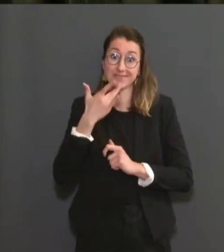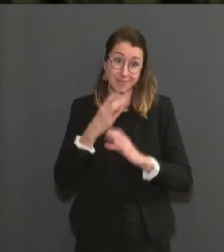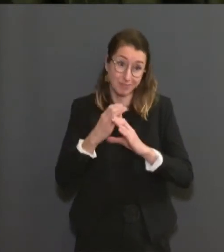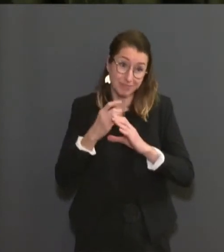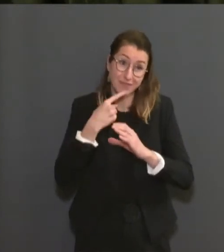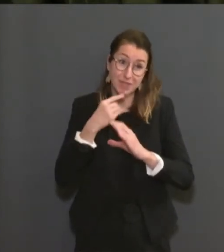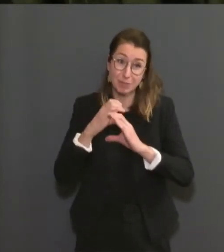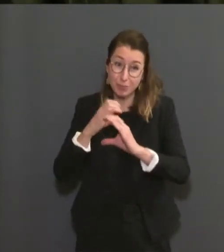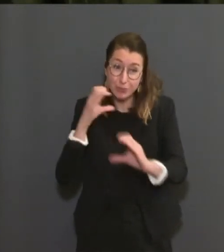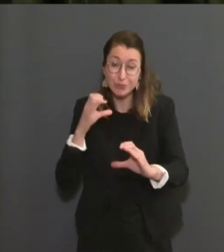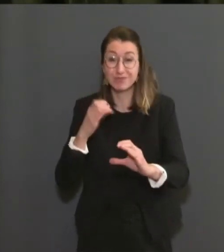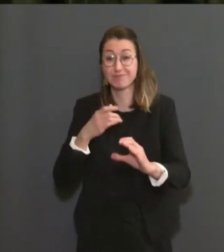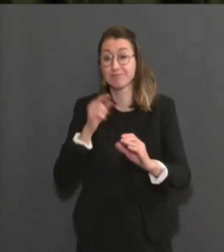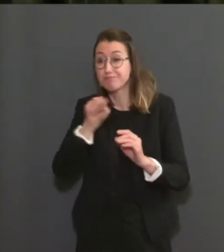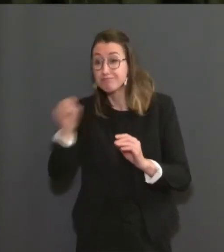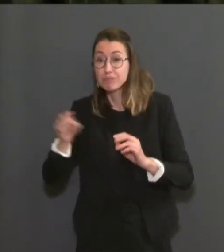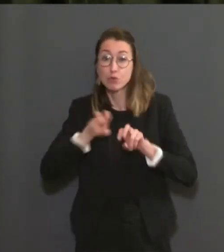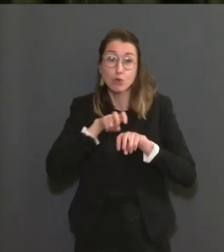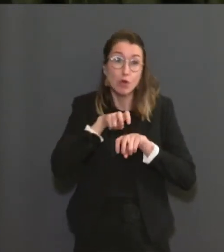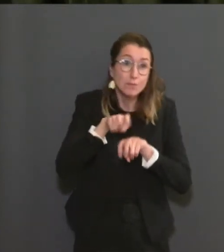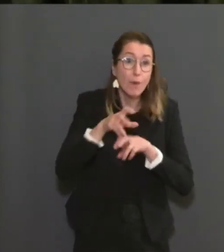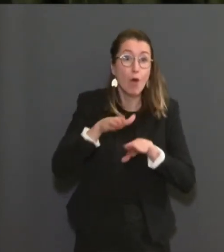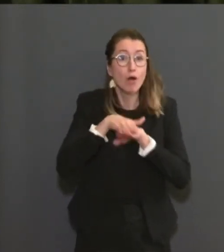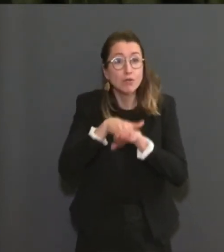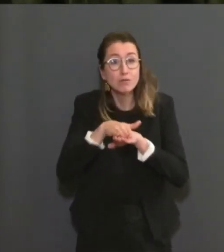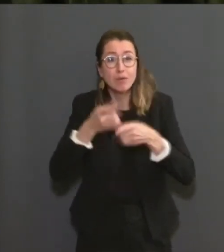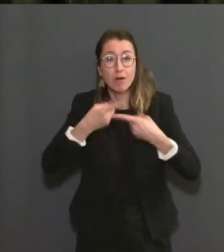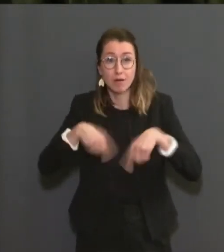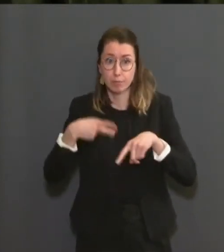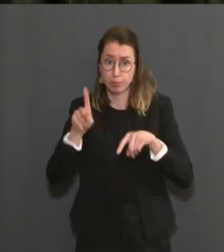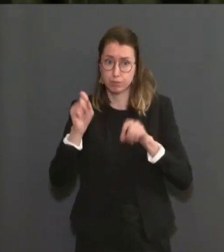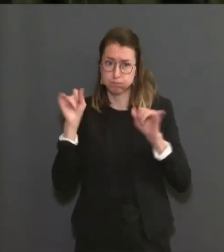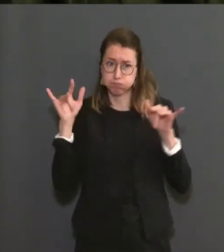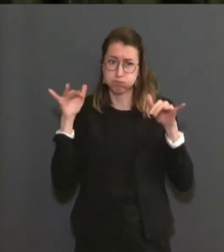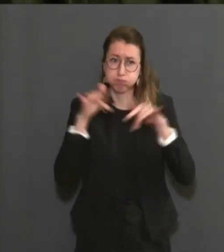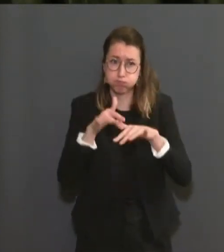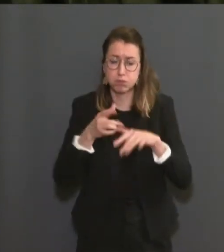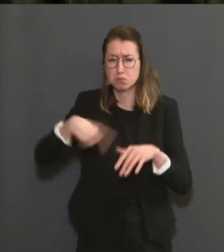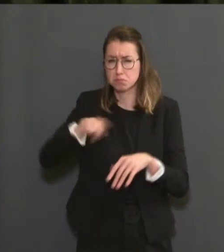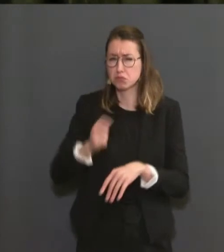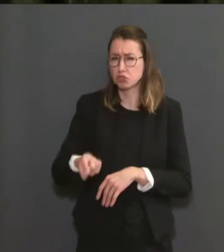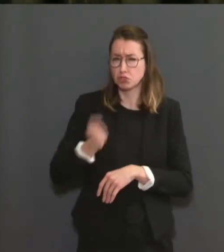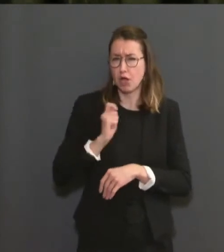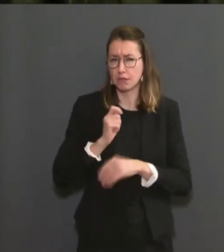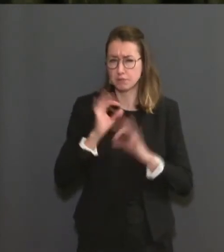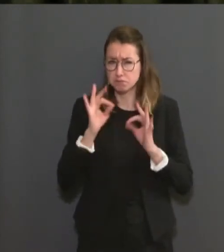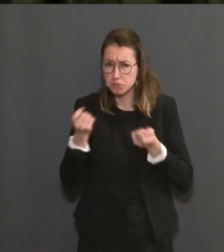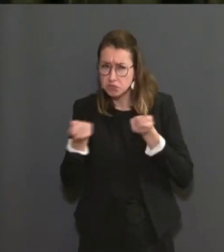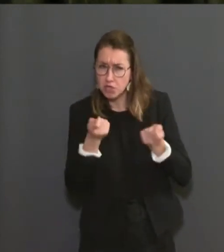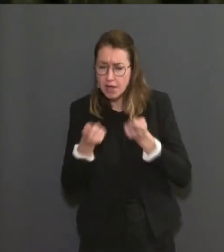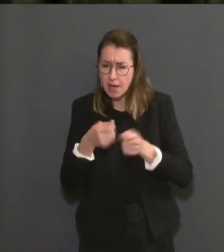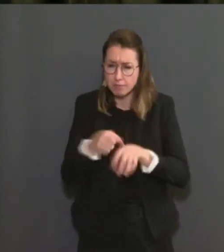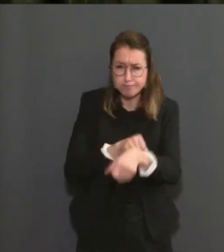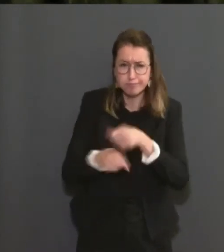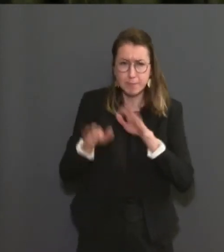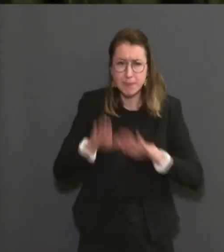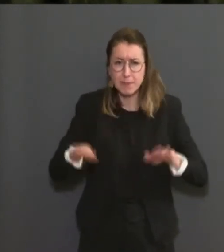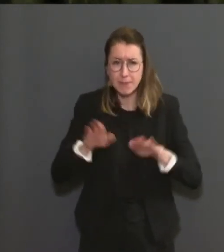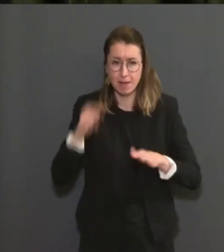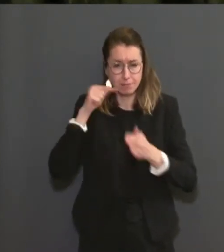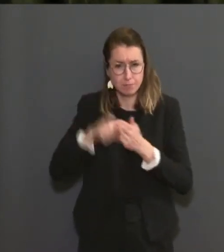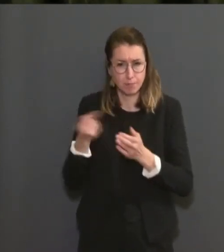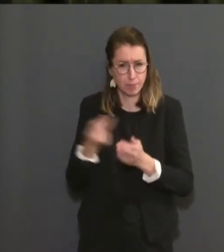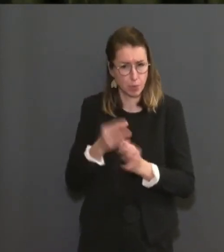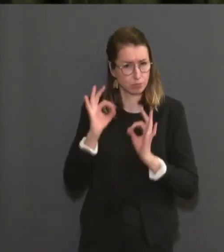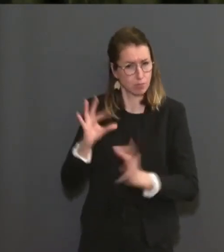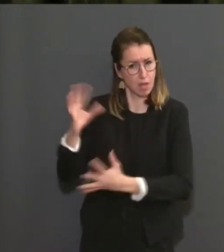d'ores et déjà pris des mesures pour adapter leur offre à la situation. D'autres de nos activités ont des conséquences sur les transports en